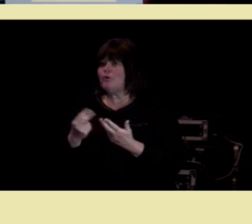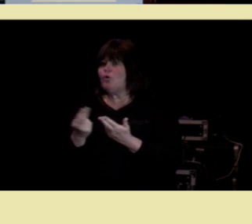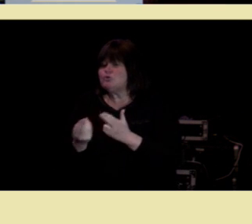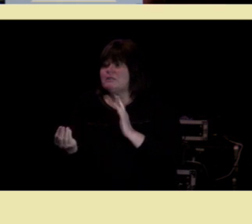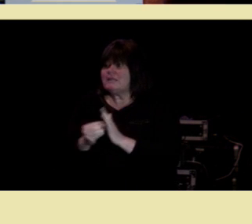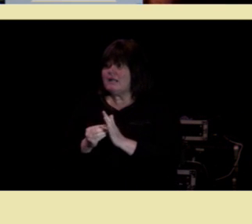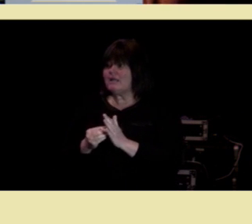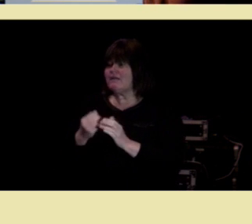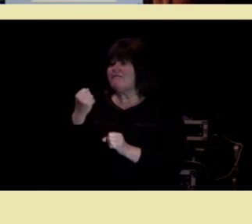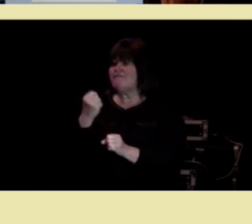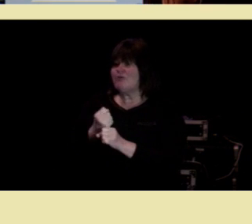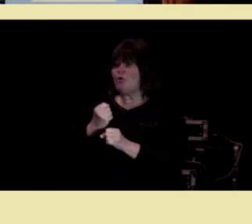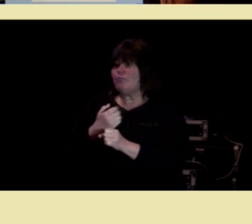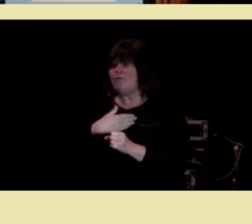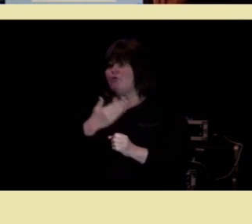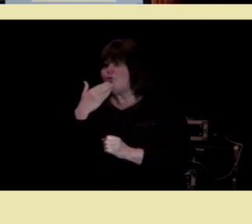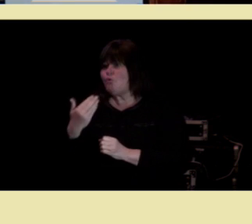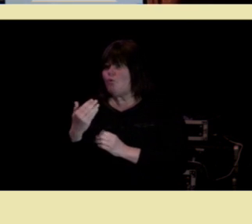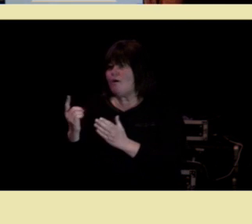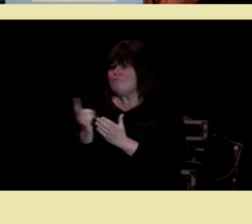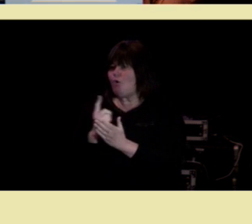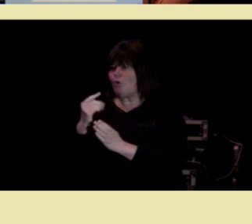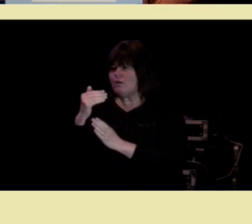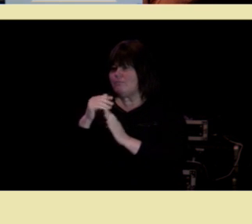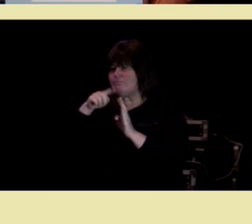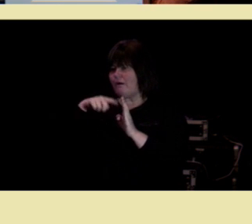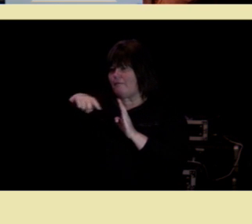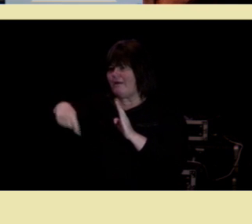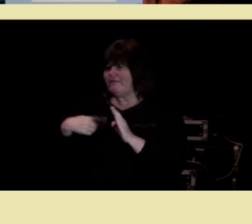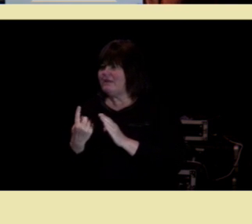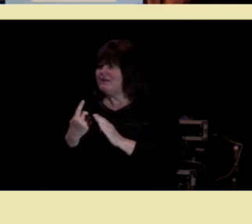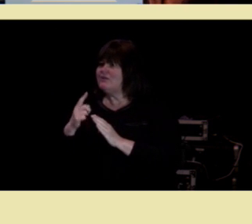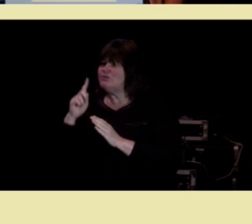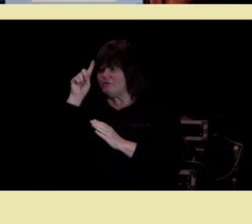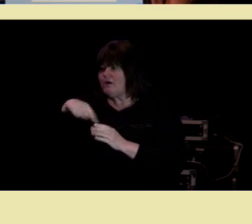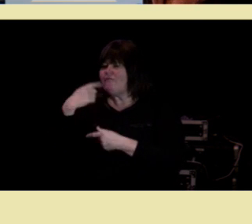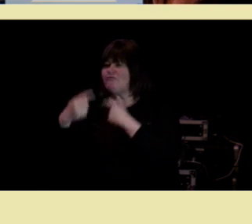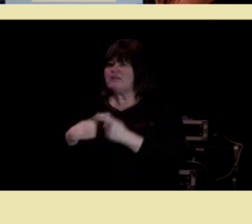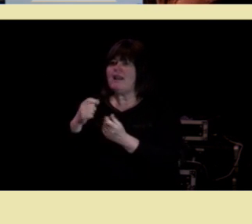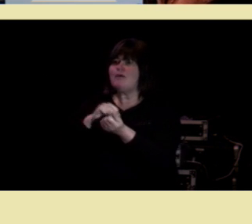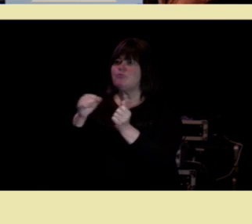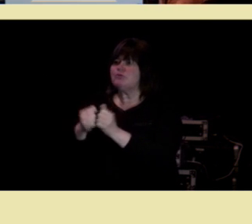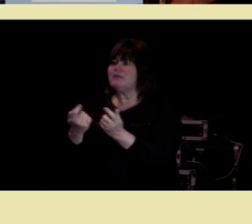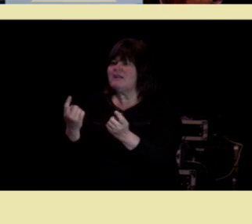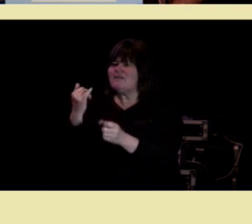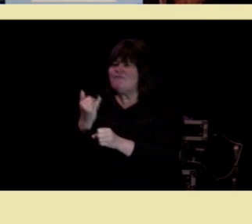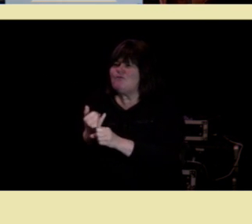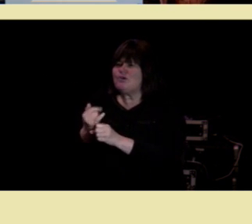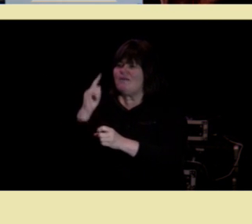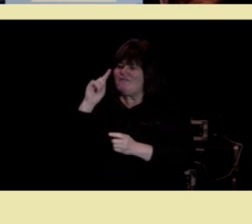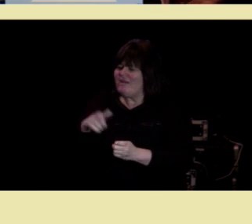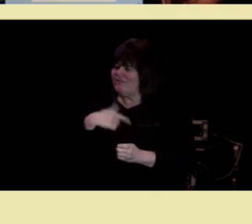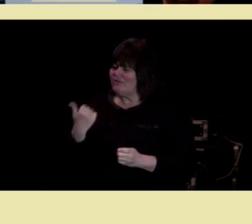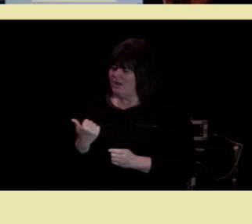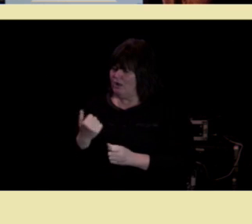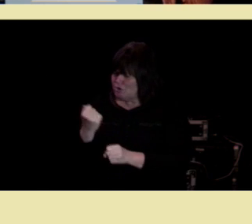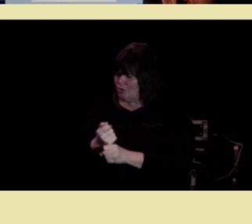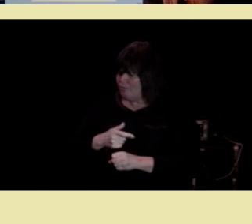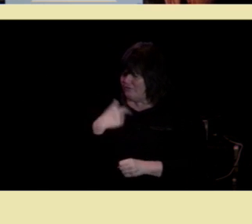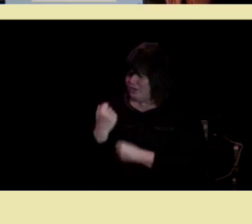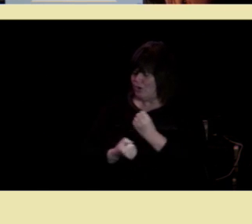gode måleparametre som kan fortelle politikerne hvordan vet vi at den hjelpen vi gir barnet og det unge har effekt på lang sikt. Vi